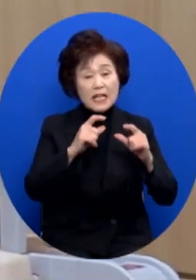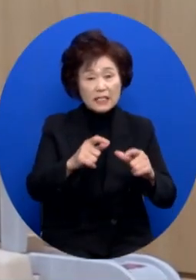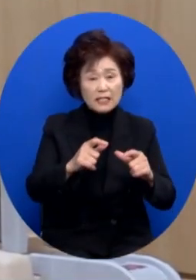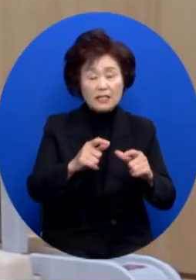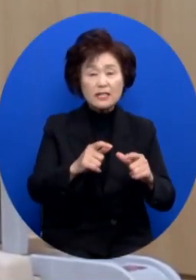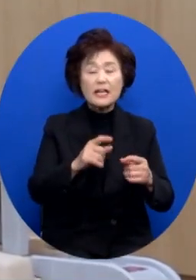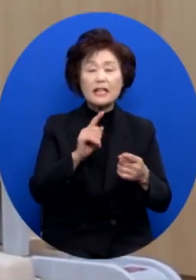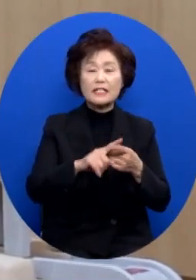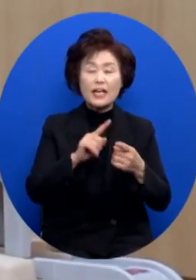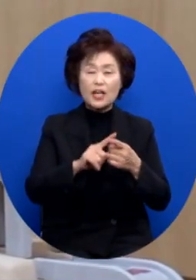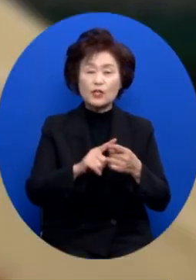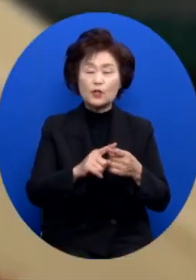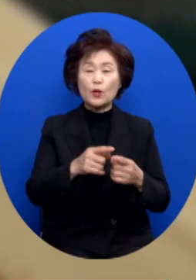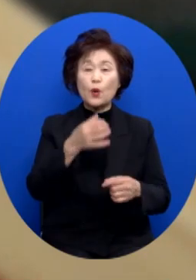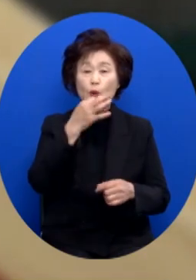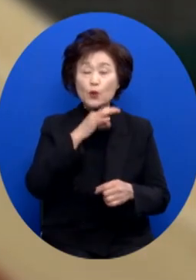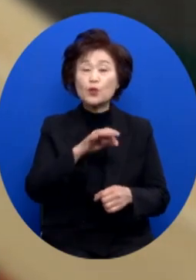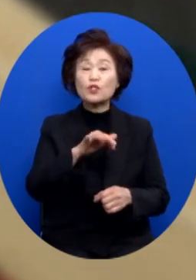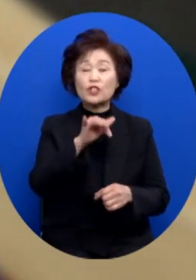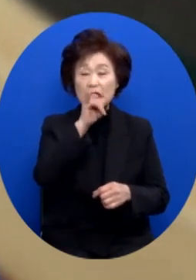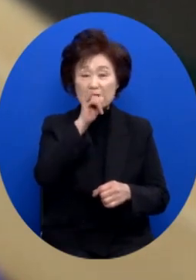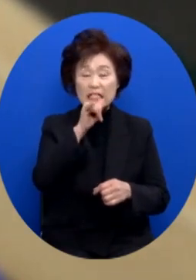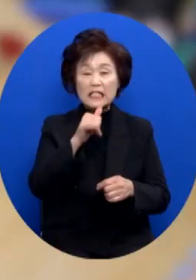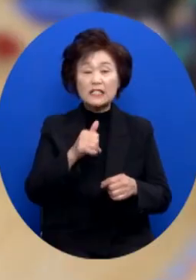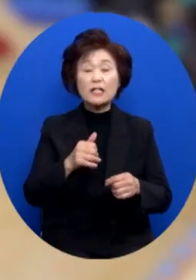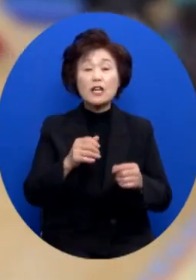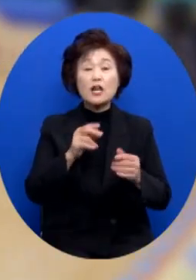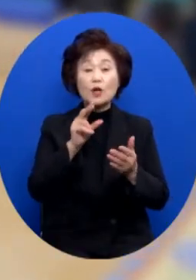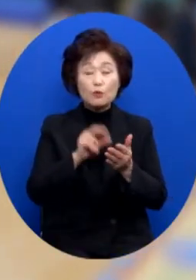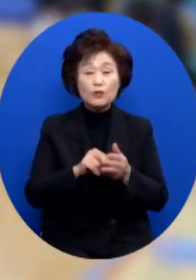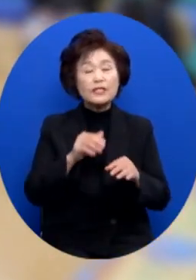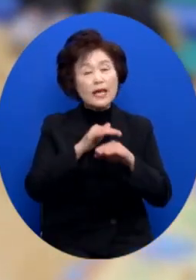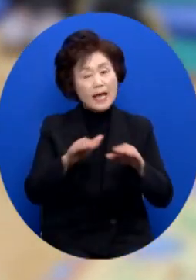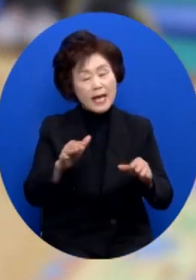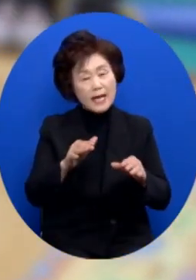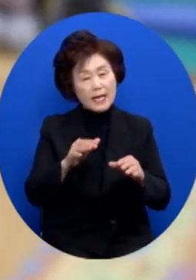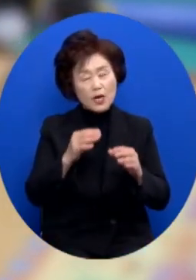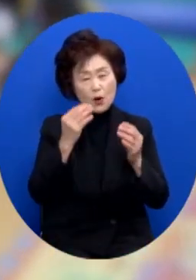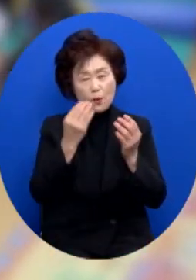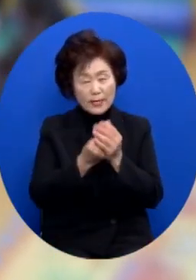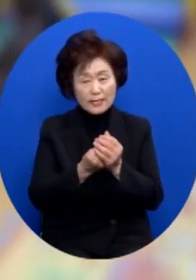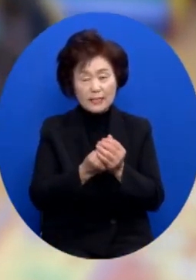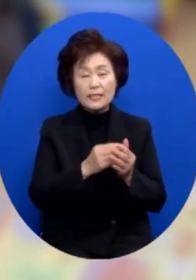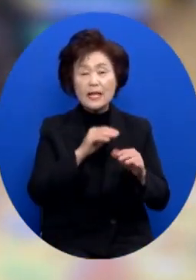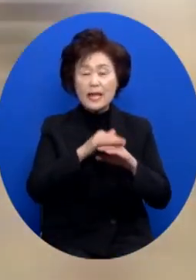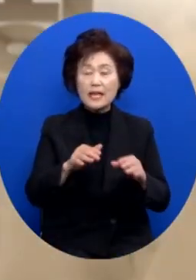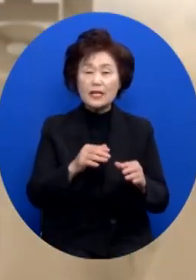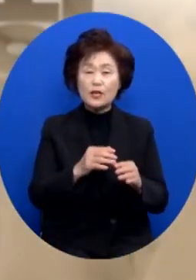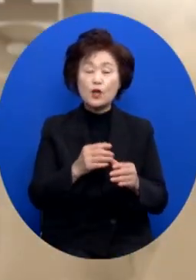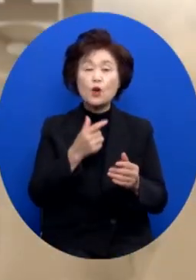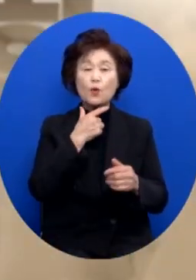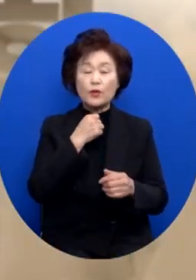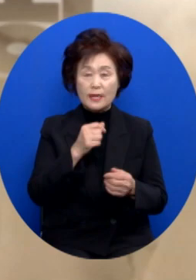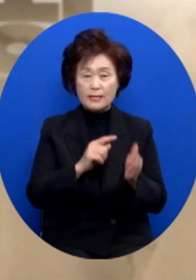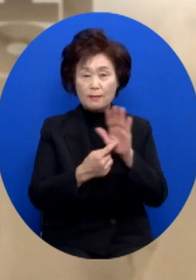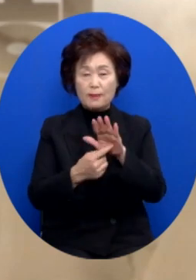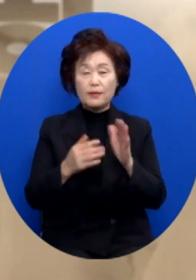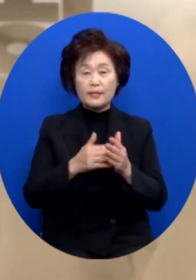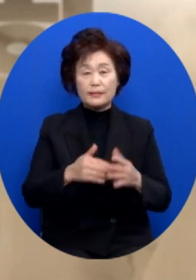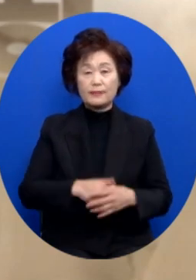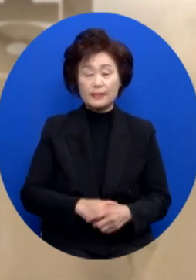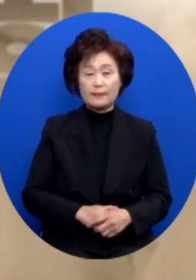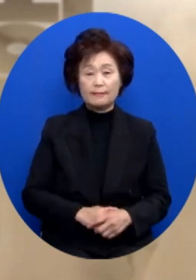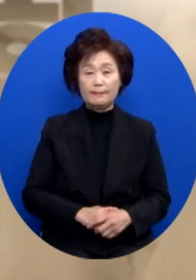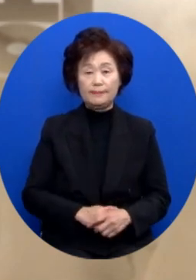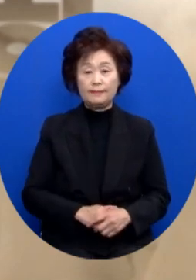제시해 치료성 있는 저출생 정책으로 완수해 줄 것을 당부했습니다 CS 뉴스